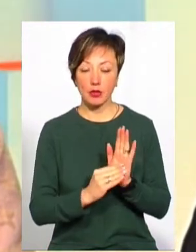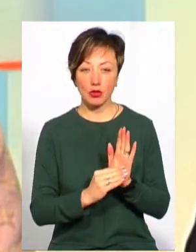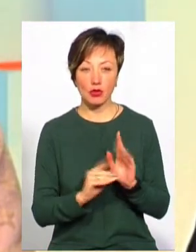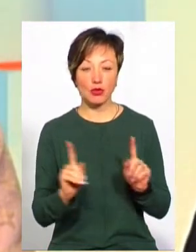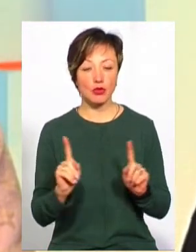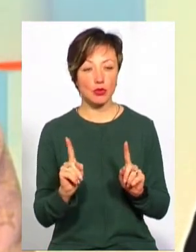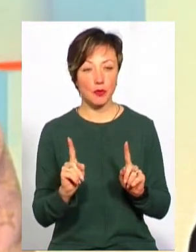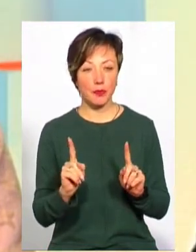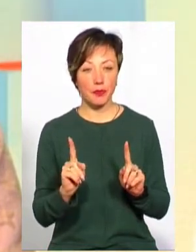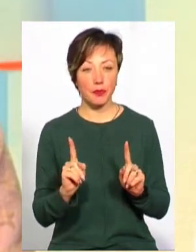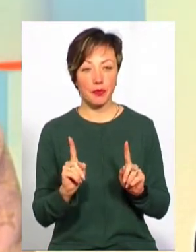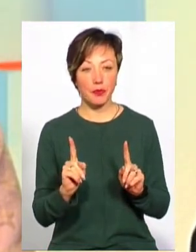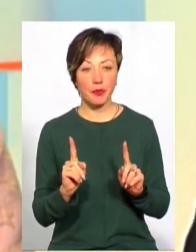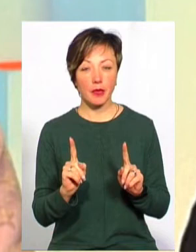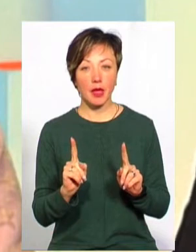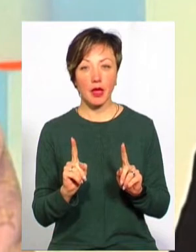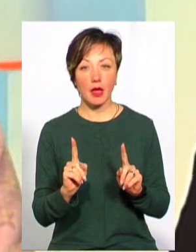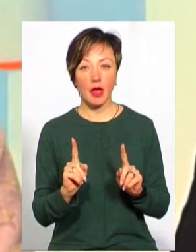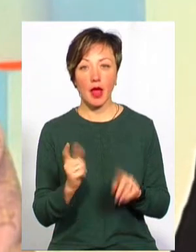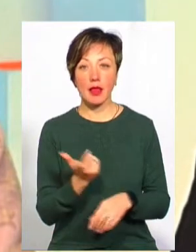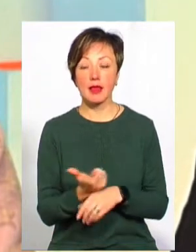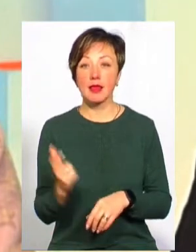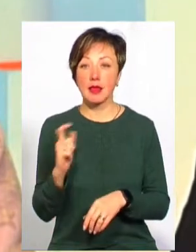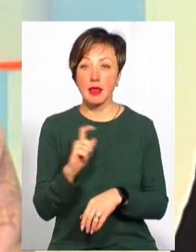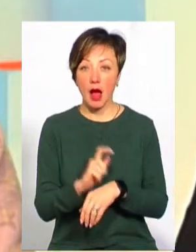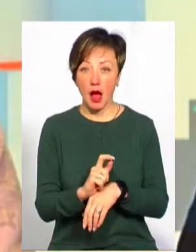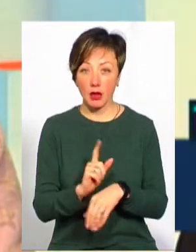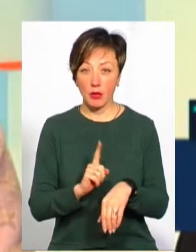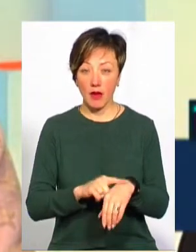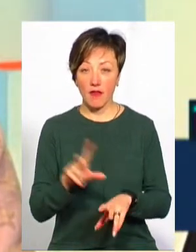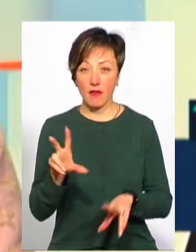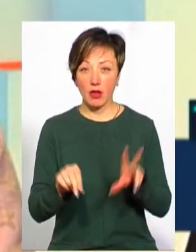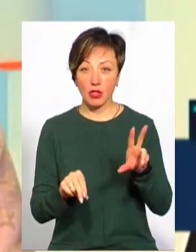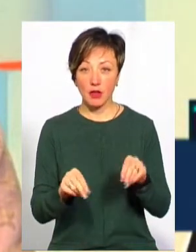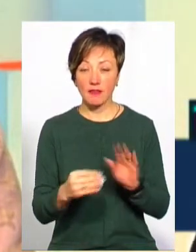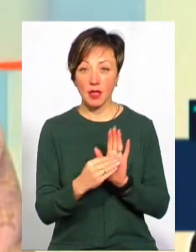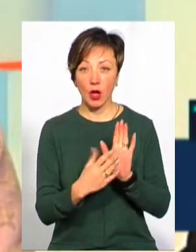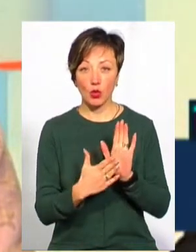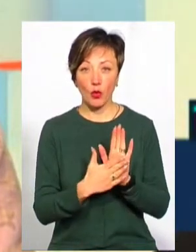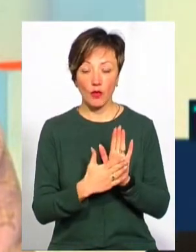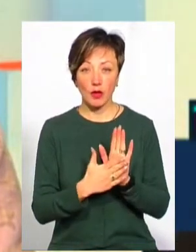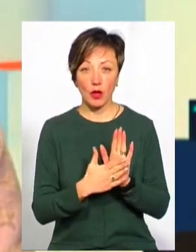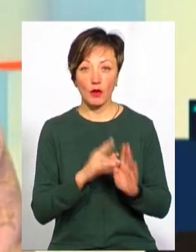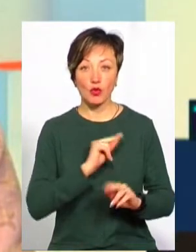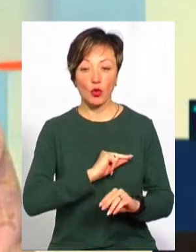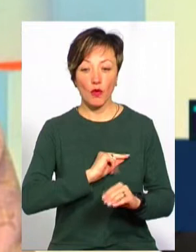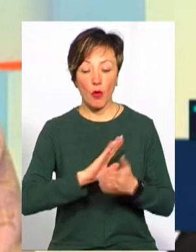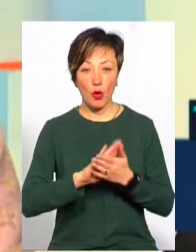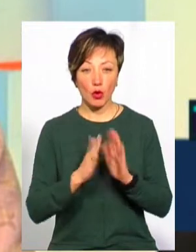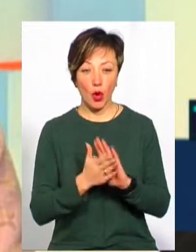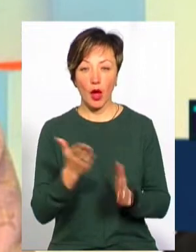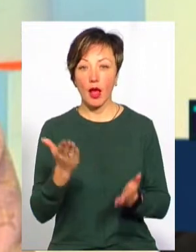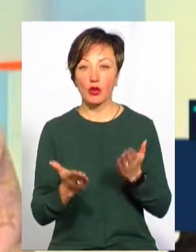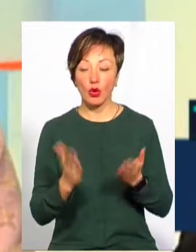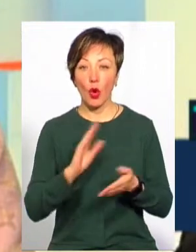на тот, іменно, що надурочними вважаються тільки робота, яка встановлена в трудовому договорі. Тобто,